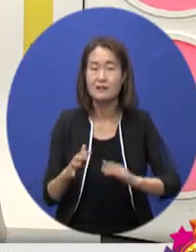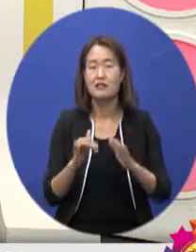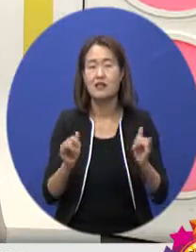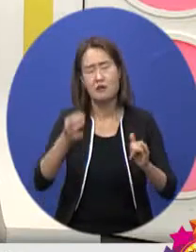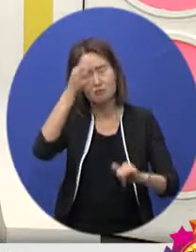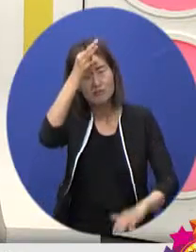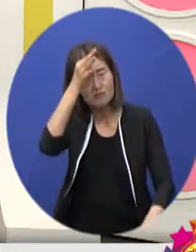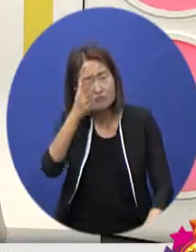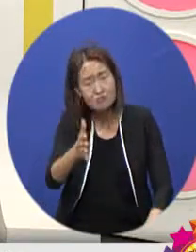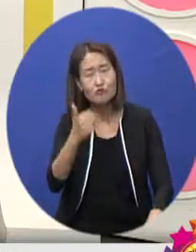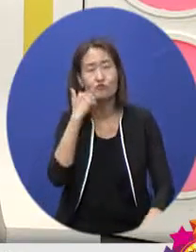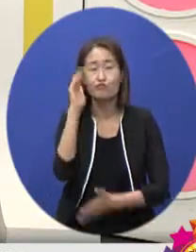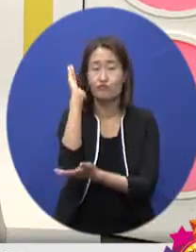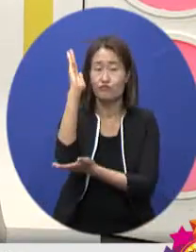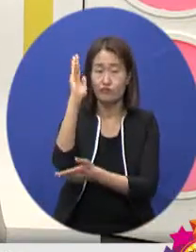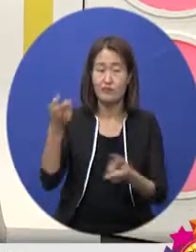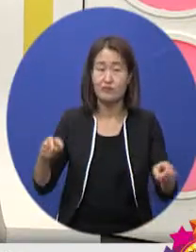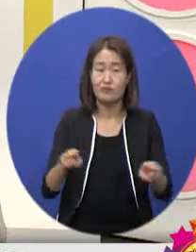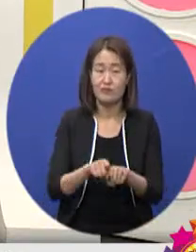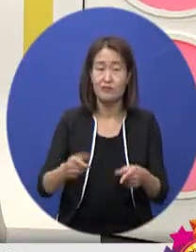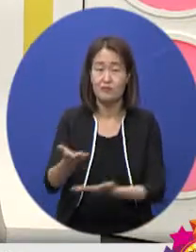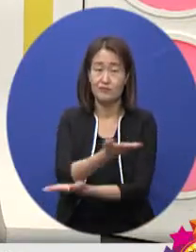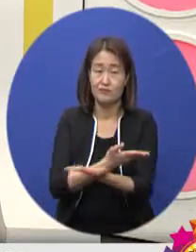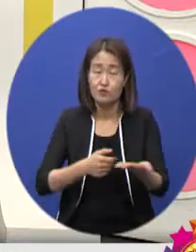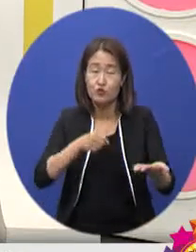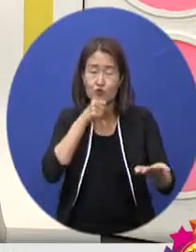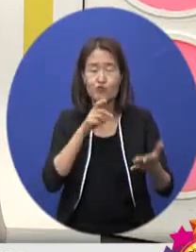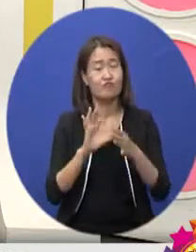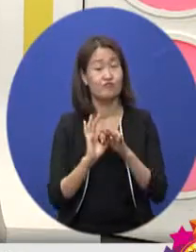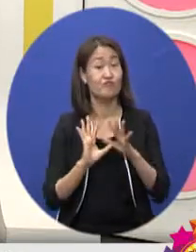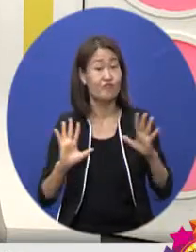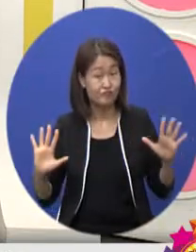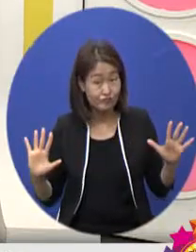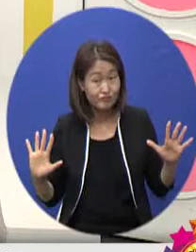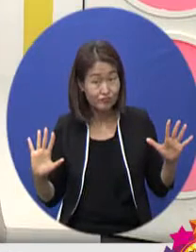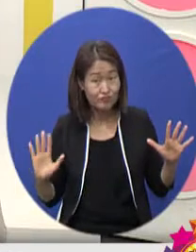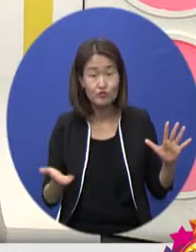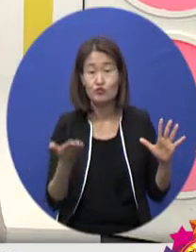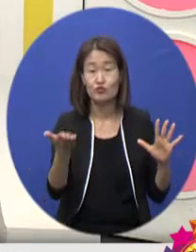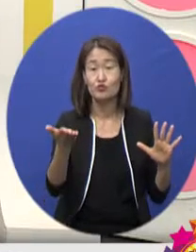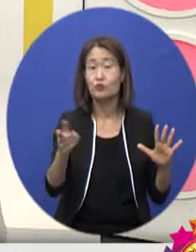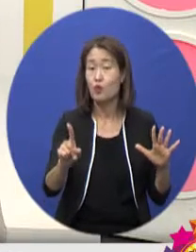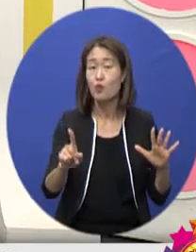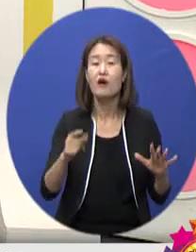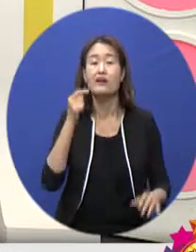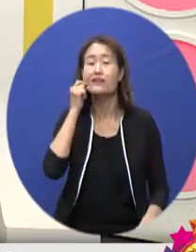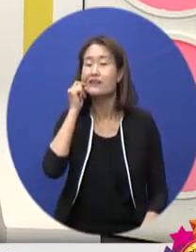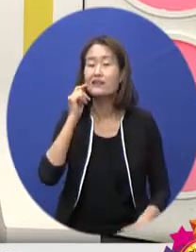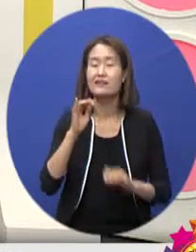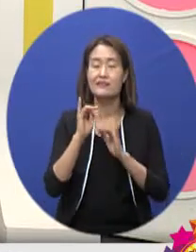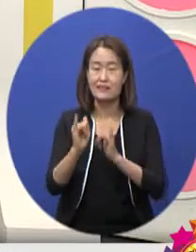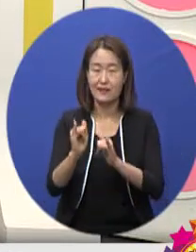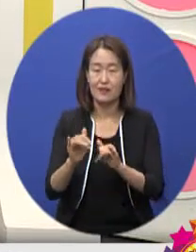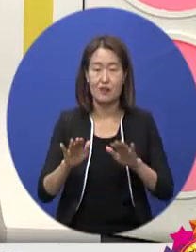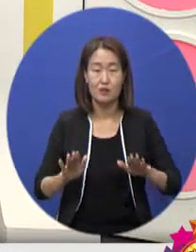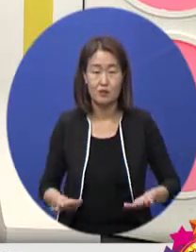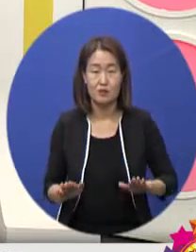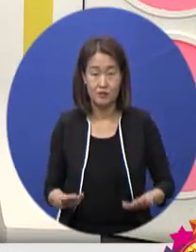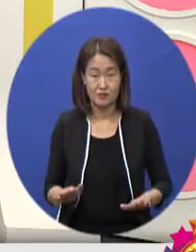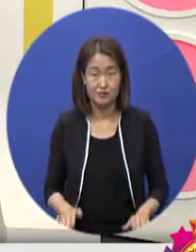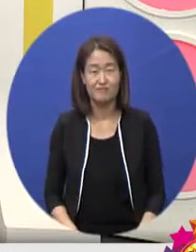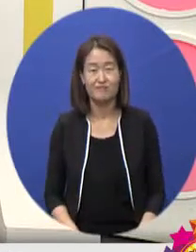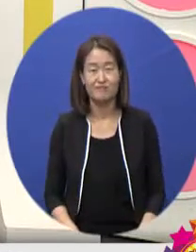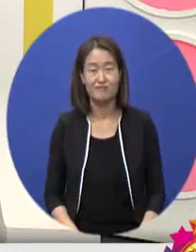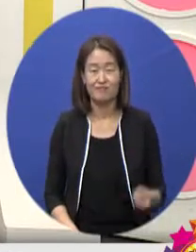분이나 미안했던 네. 분들의 이야기를 또 나눠주신 분이죠. 그쵸? 점수에 관계없이 드리는 인기상입니다. 네. 오늘의